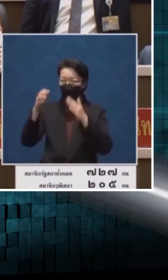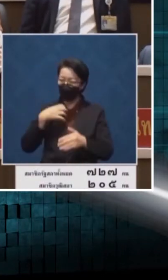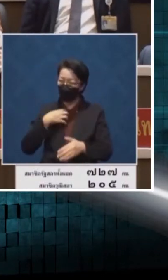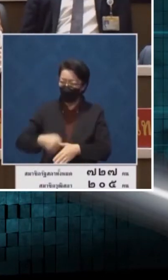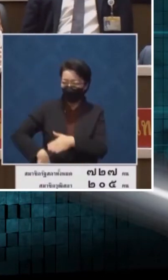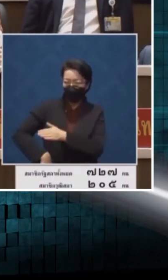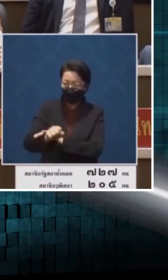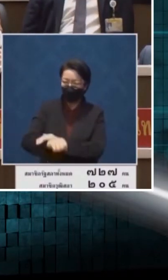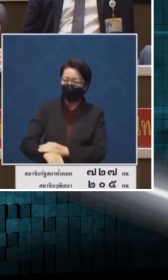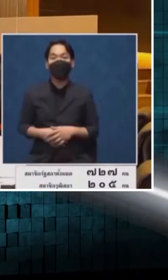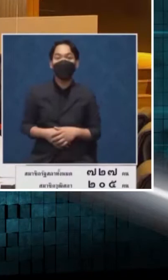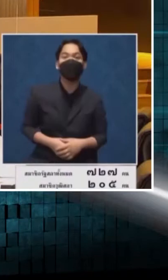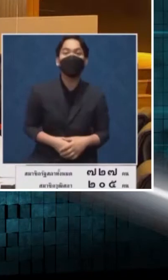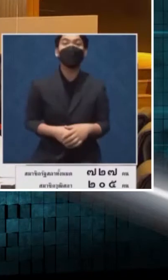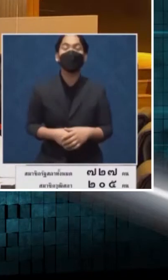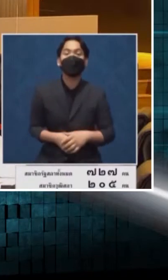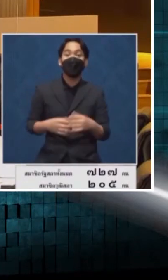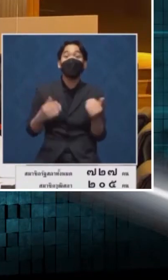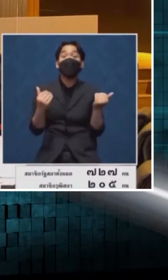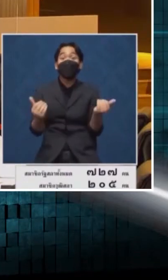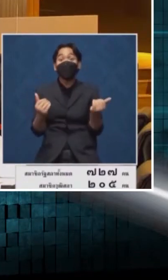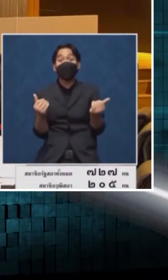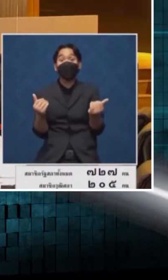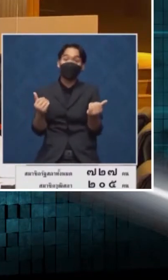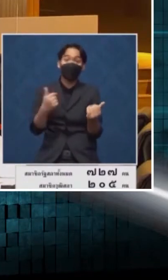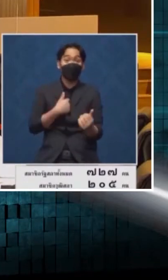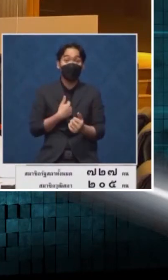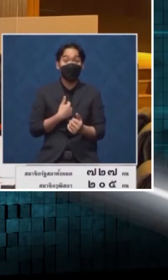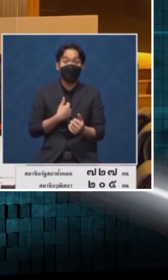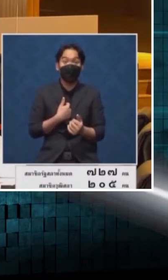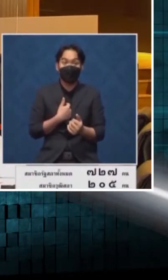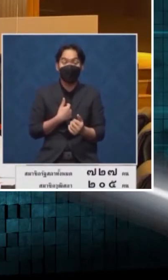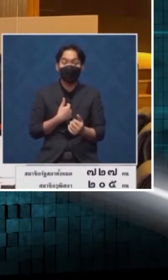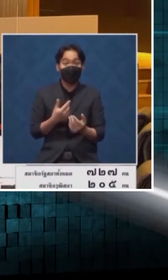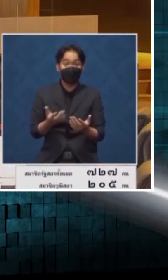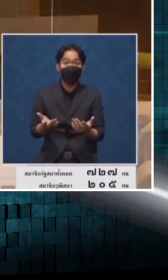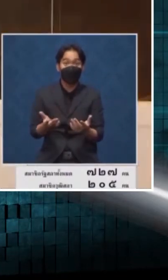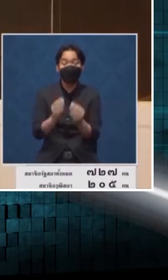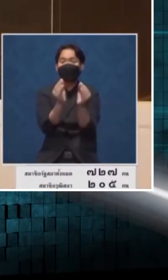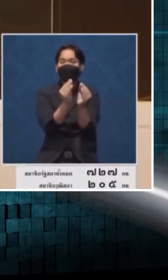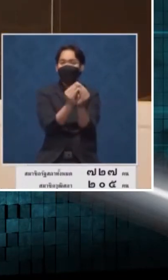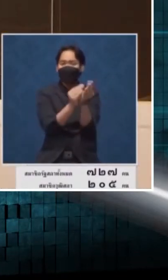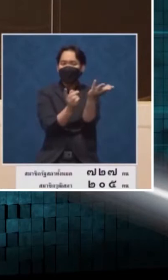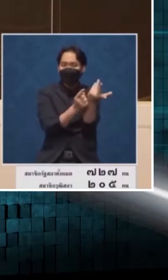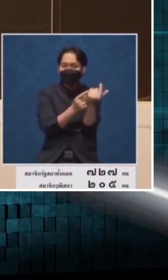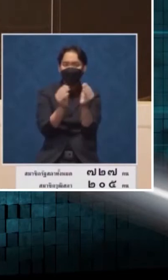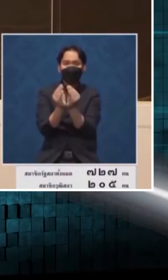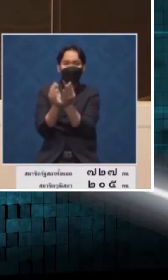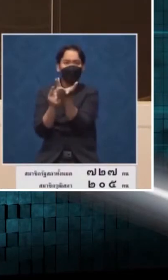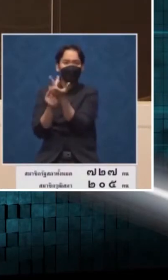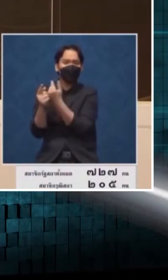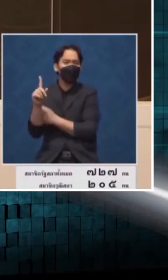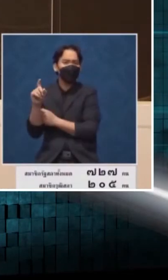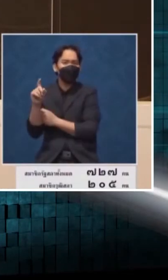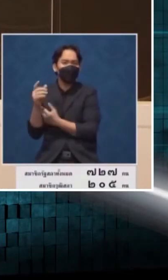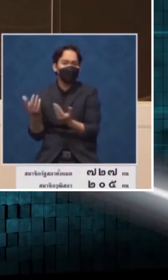นะครับก่อนลงมติก็ต้องตรวจสอบองค์ประชุมก่อนครบไม่ครบเท่ามาชมครบก็ลงมติก่อนลงมติก็ตรวจสอบองค์ประชุมตรวจ